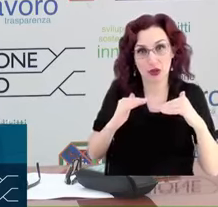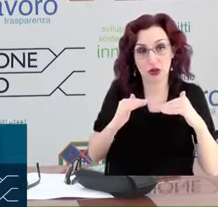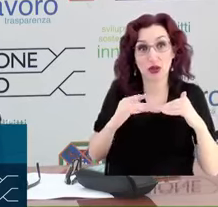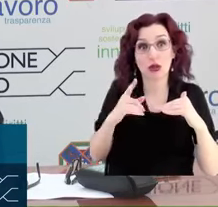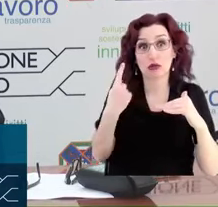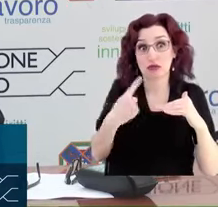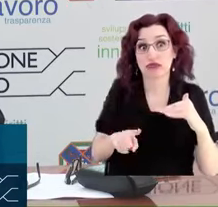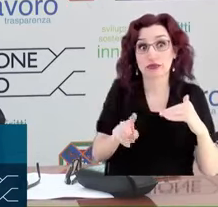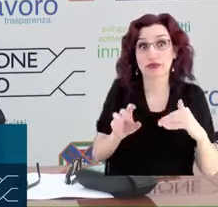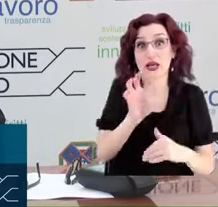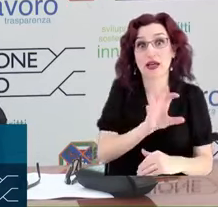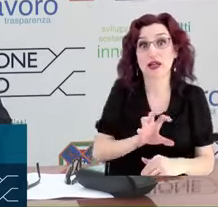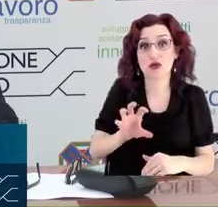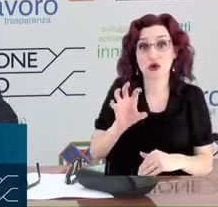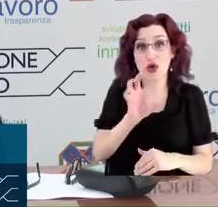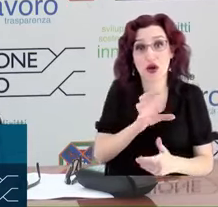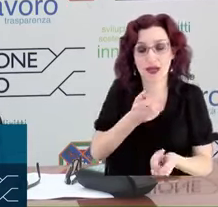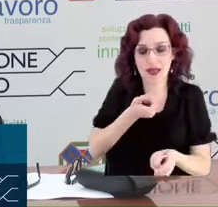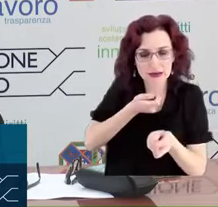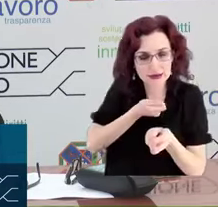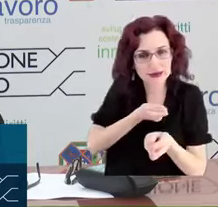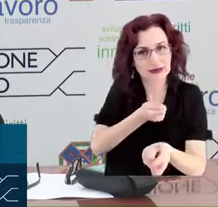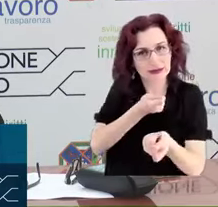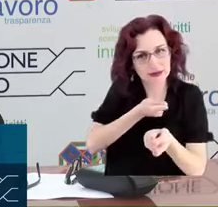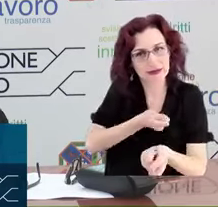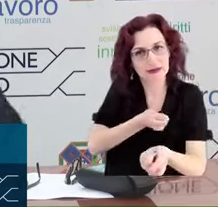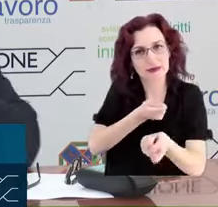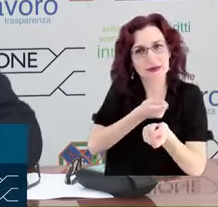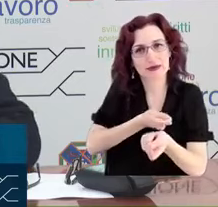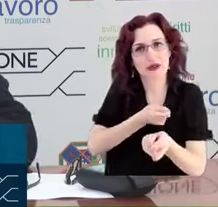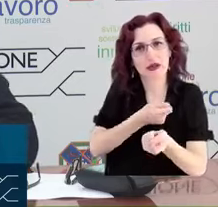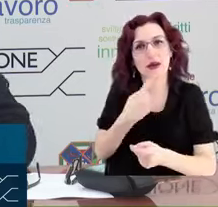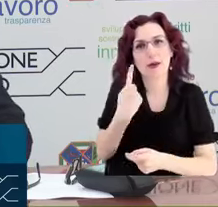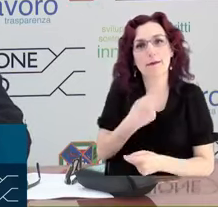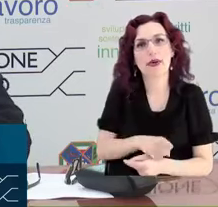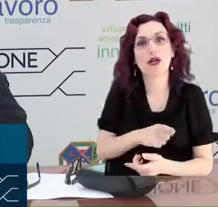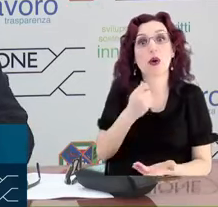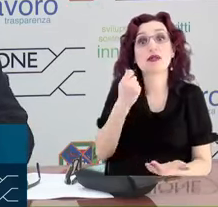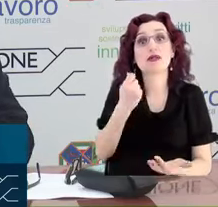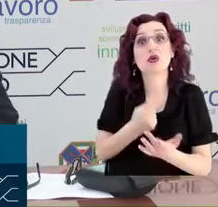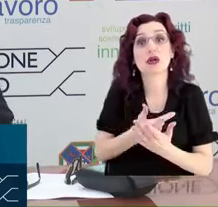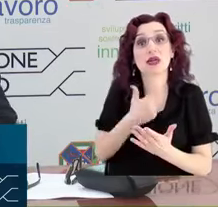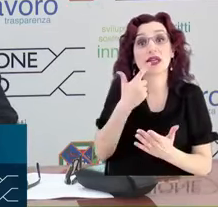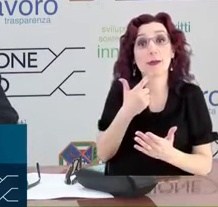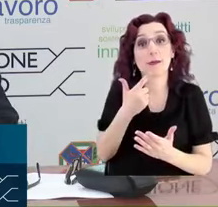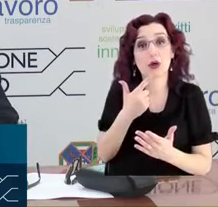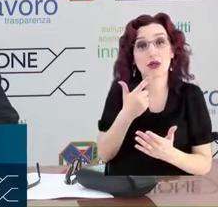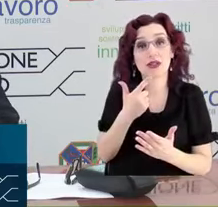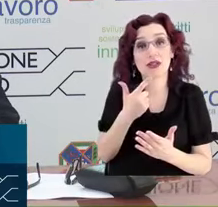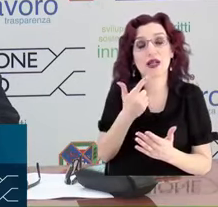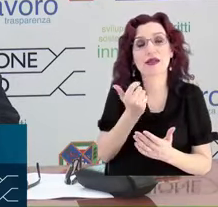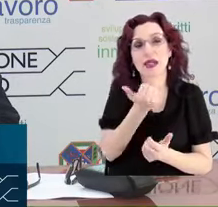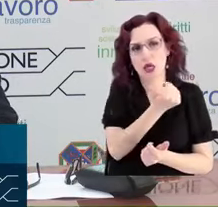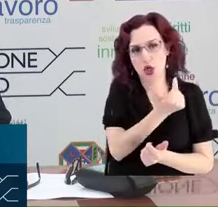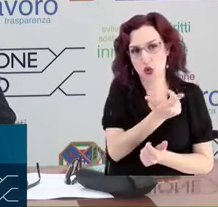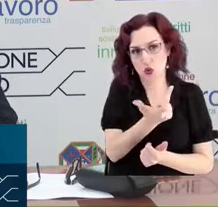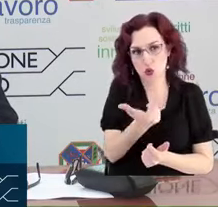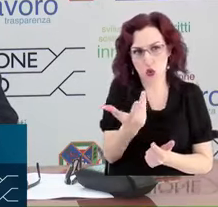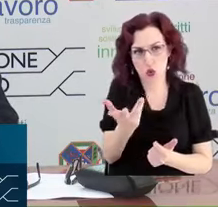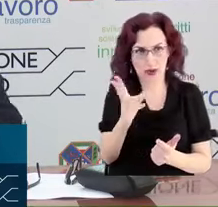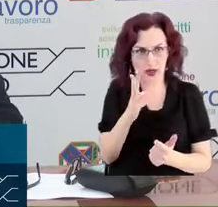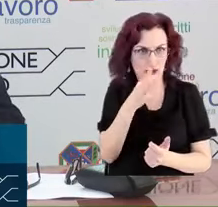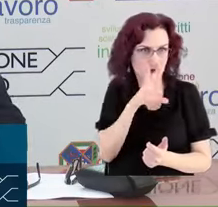regione spinge molto ecco perché è importante questo allargamento oltre ai numeri che ci venivano detti